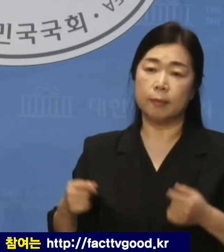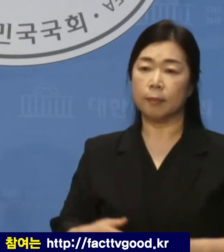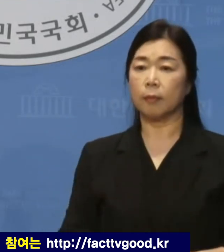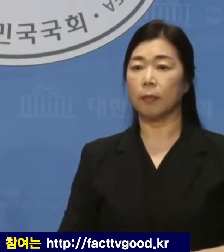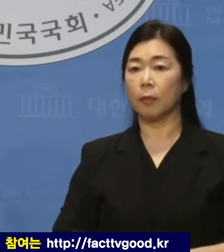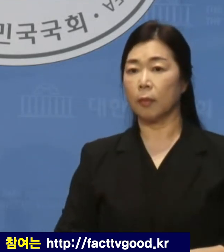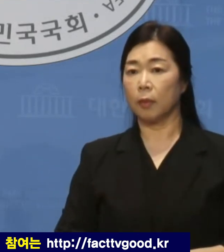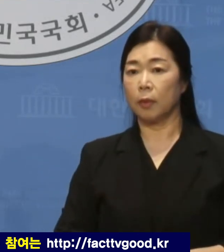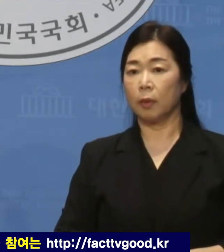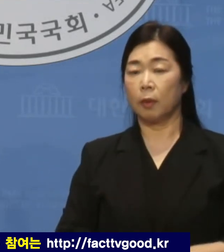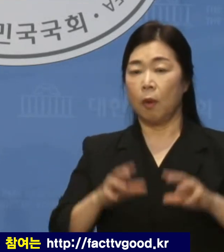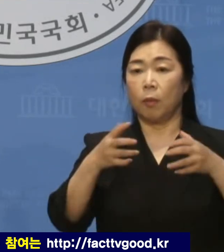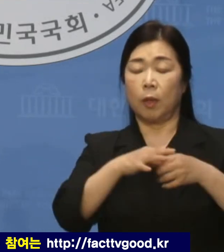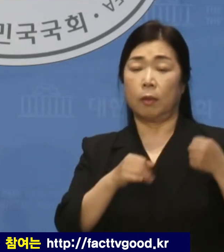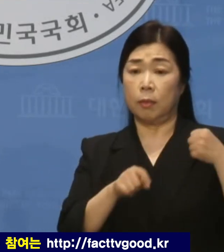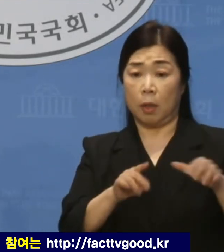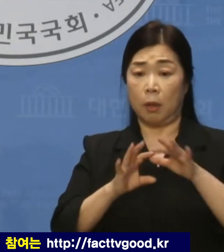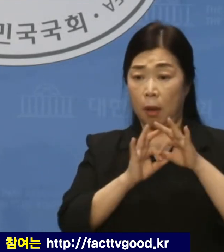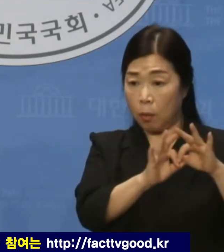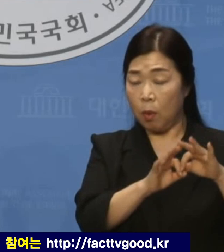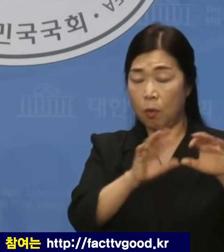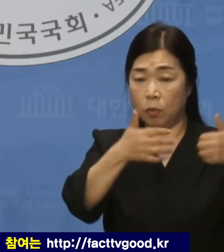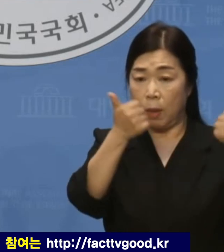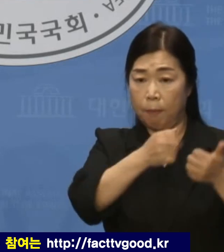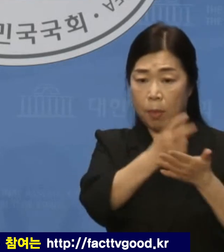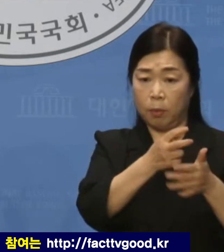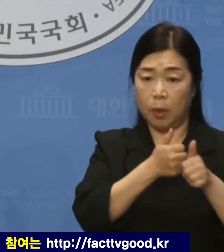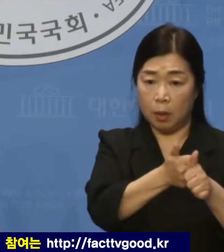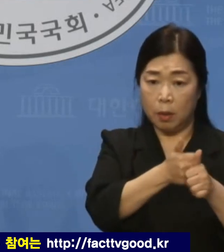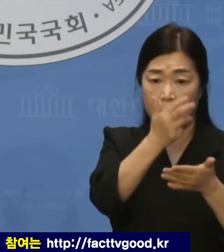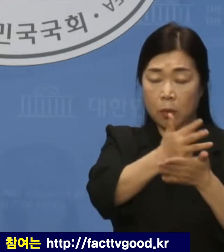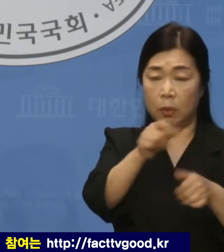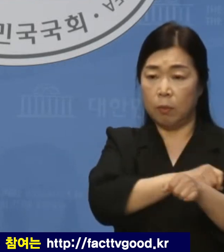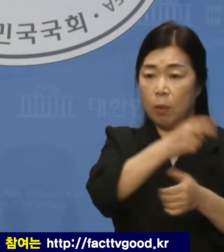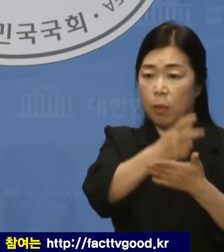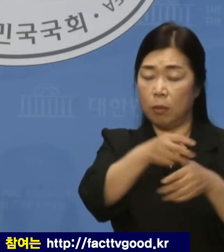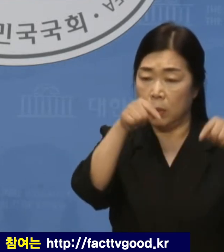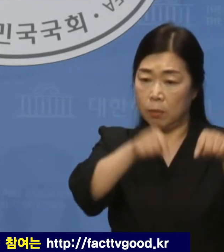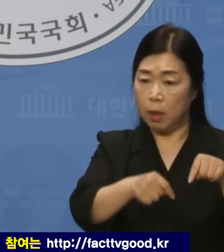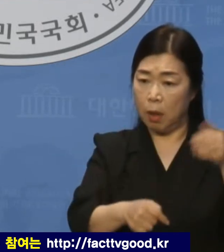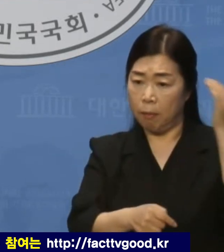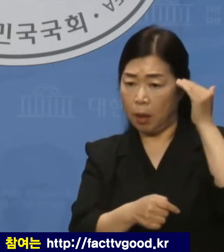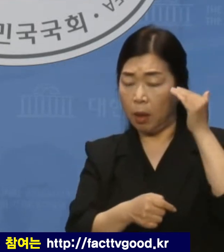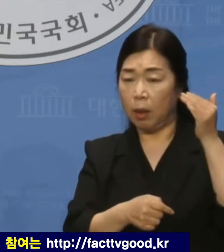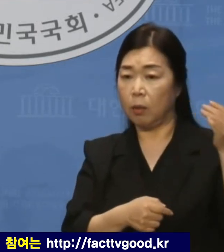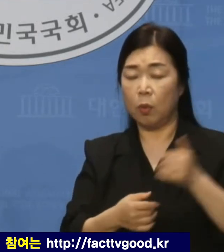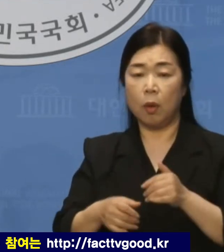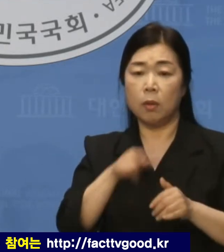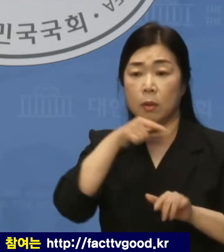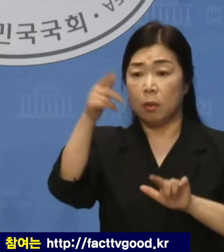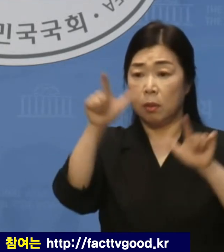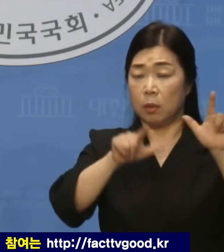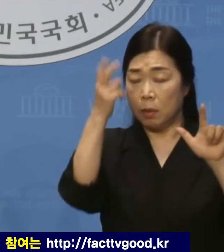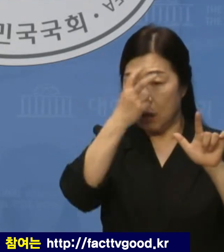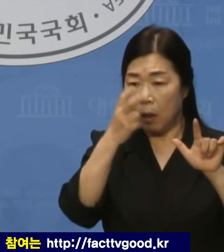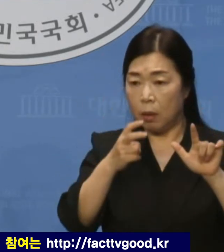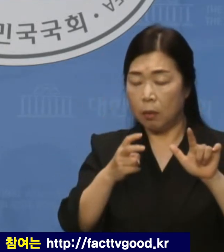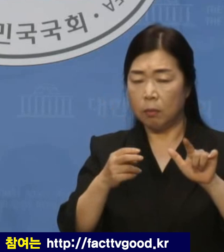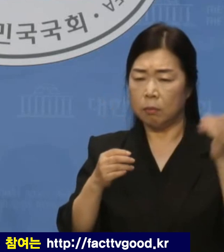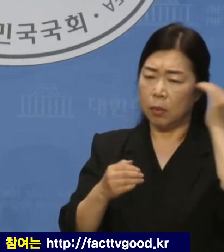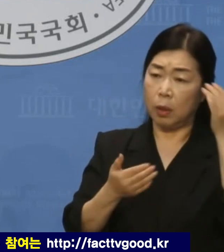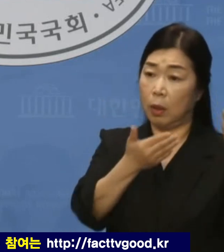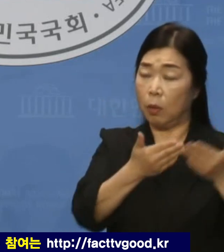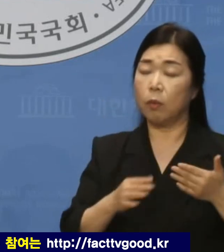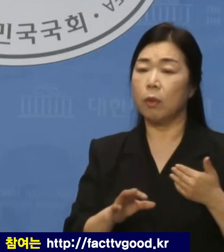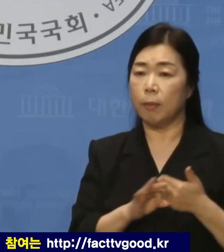듭니다. 국민의힘이 계속해서 국회법에 따른 이태원 참사 특별법 심사를 방해하고 진상규명을 회방